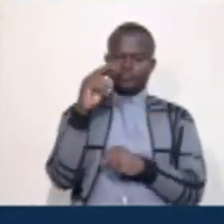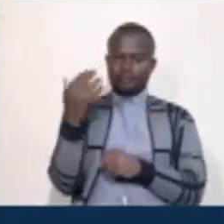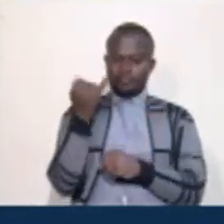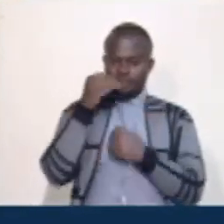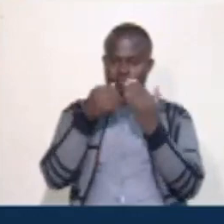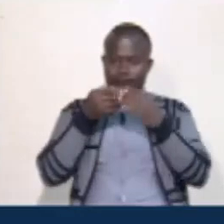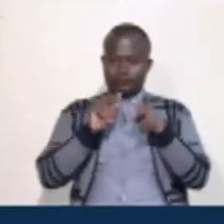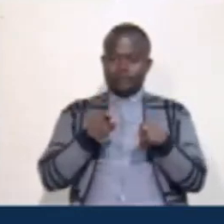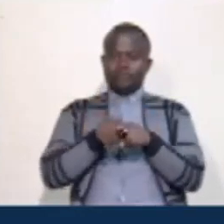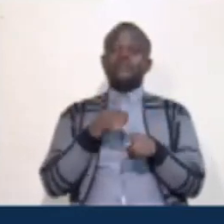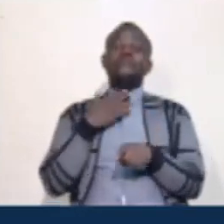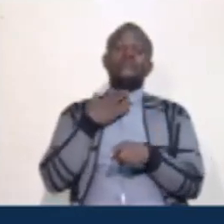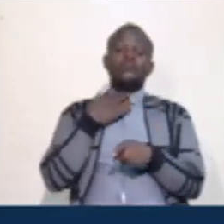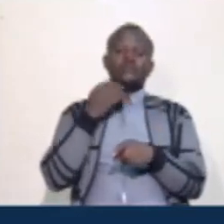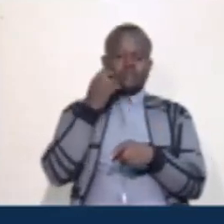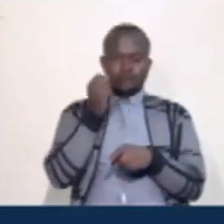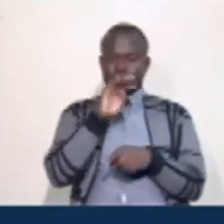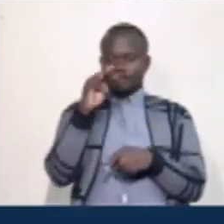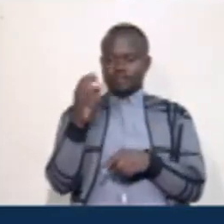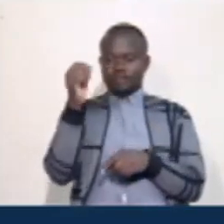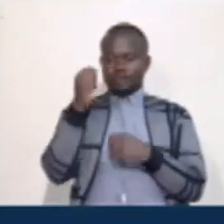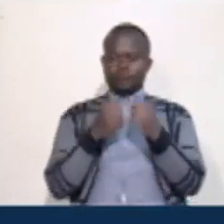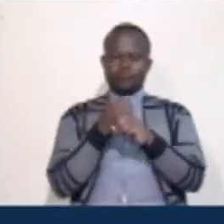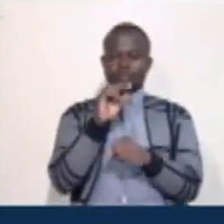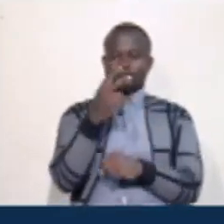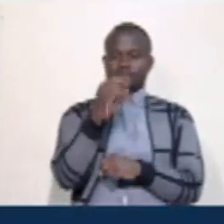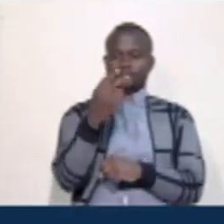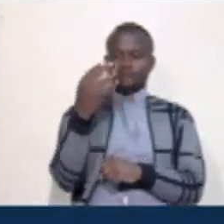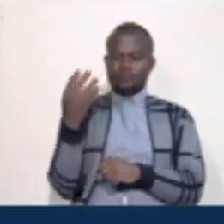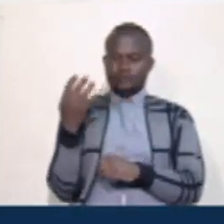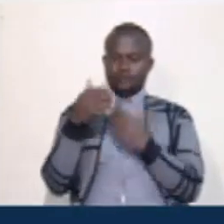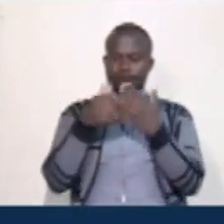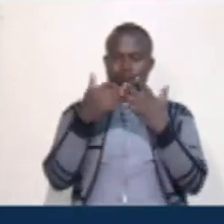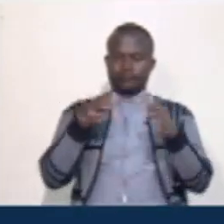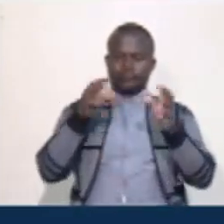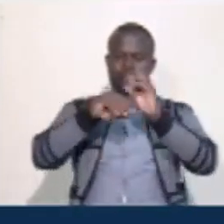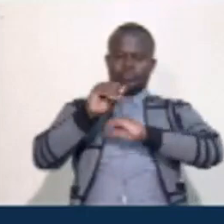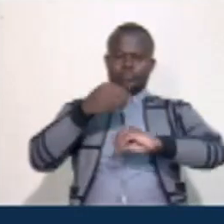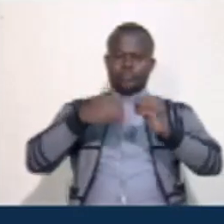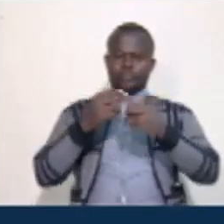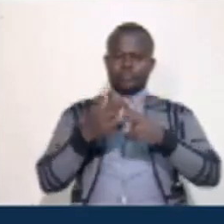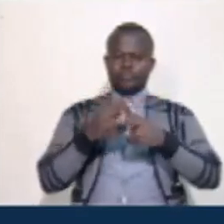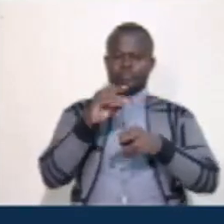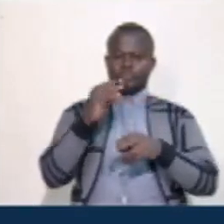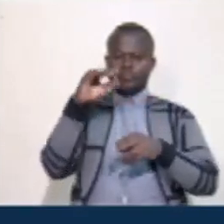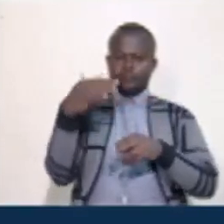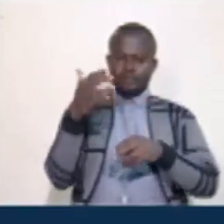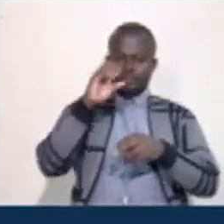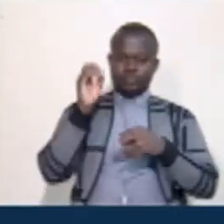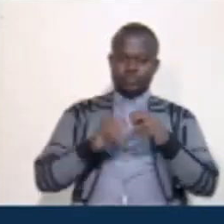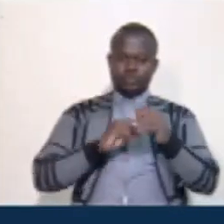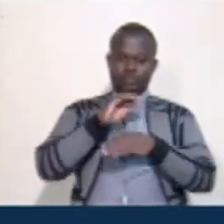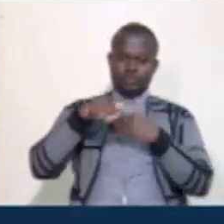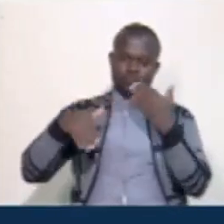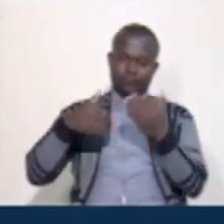uko byifuzwa mu mezi ane ya mbere ya 2024, gazi ya mbere izaba yageze ku isoko, aho 35% by'izacukurwa